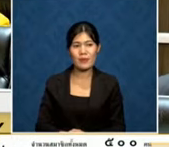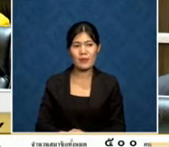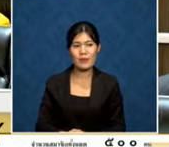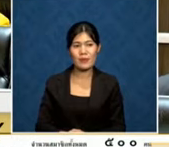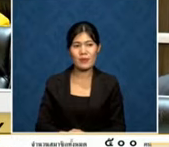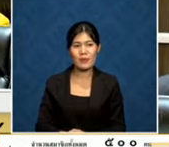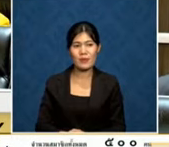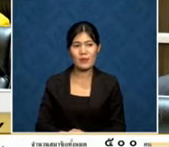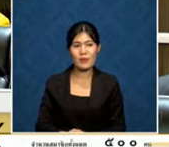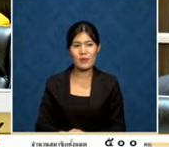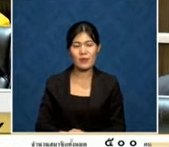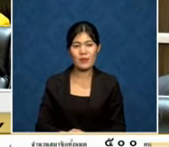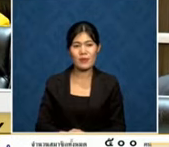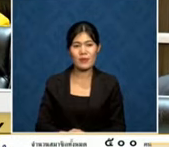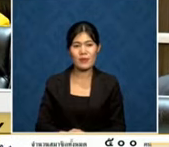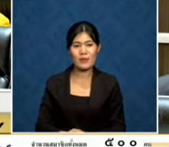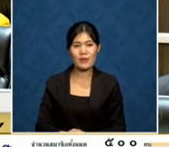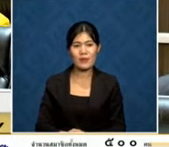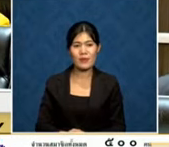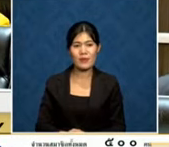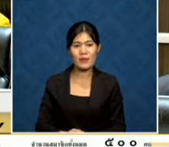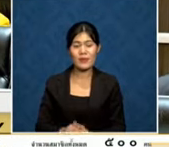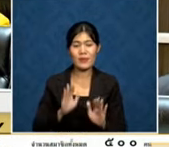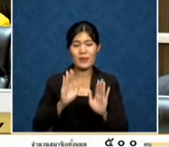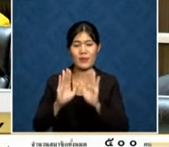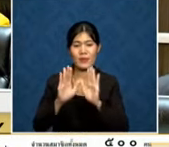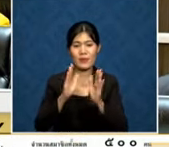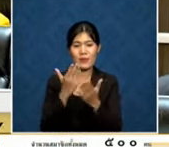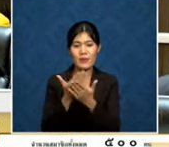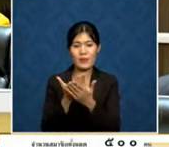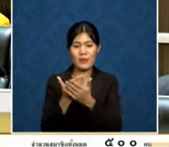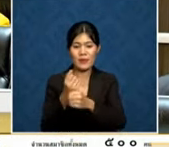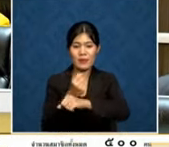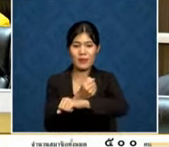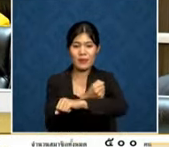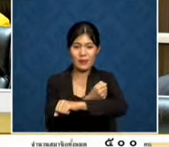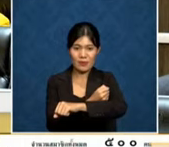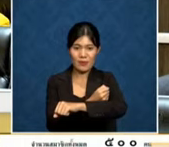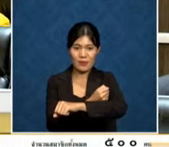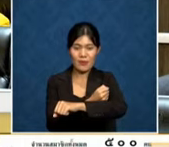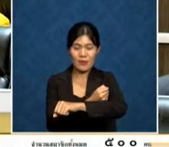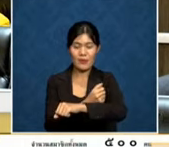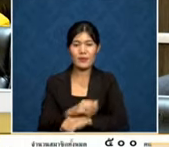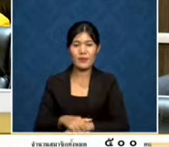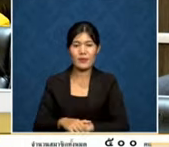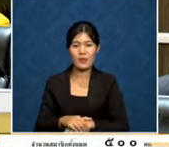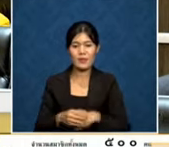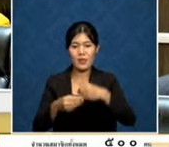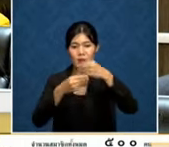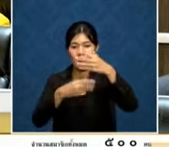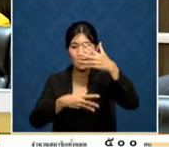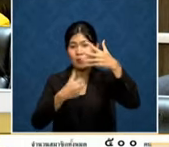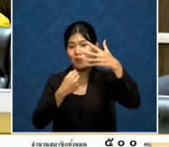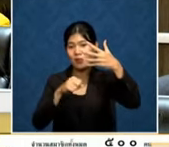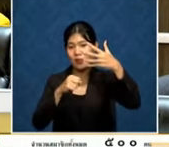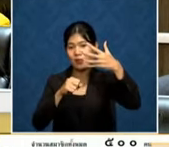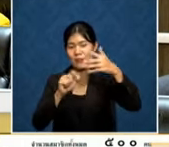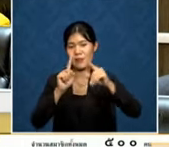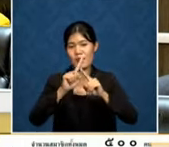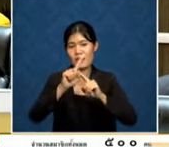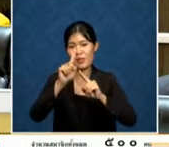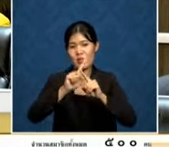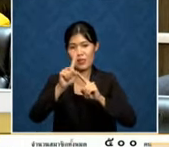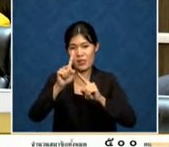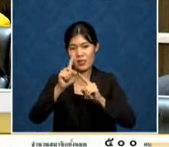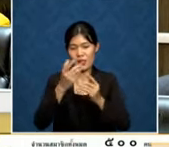ผังการเปรียบเทียบรายได้ที่ได้มาจากหน่วยงานรัฐวิสาหกิจ 10อันดับนะครับ 10อันดับเครับอันดับที่ 1ที่นำ